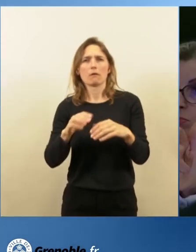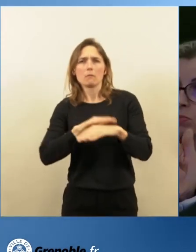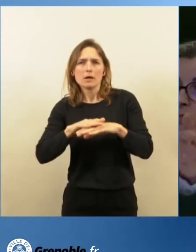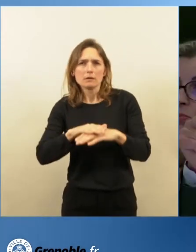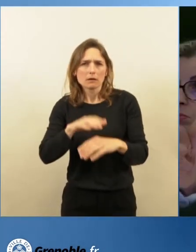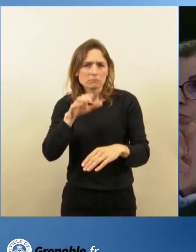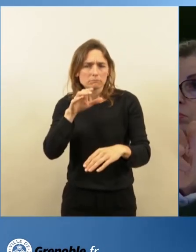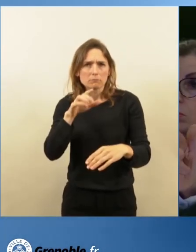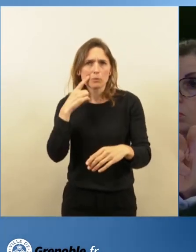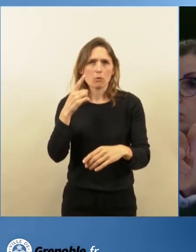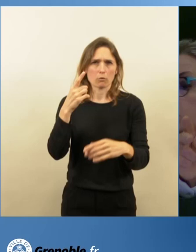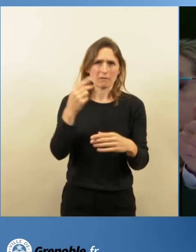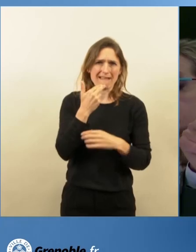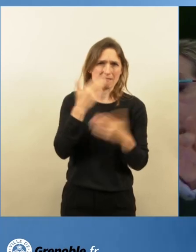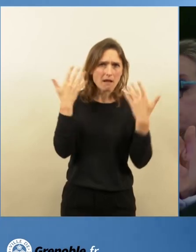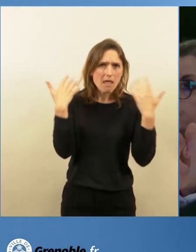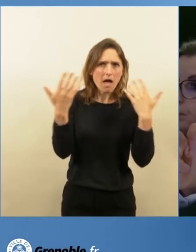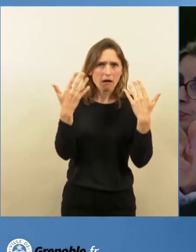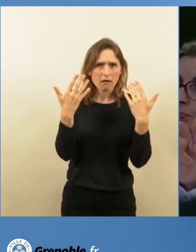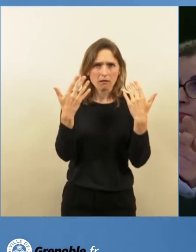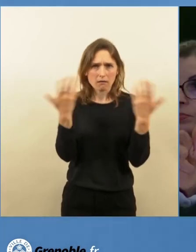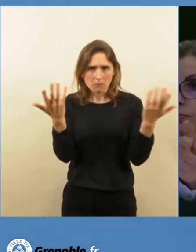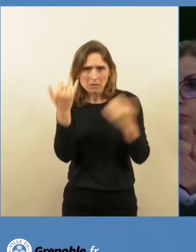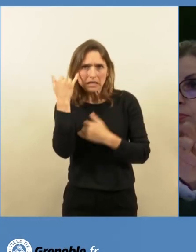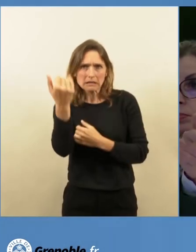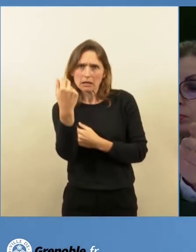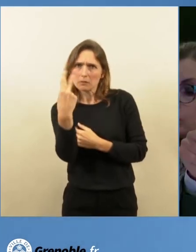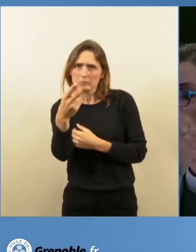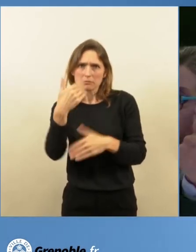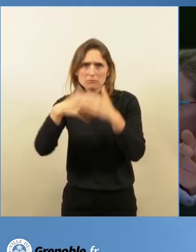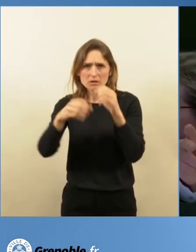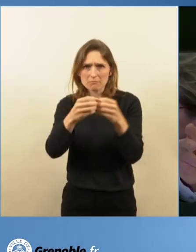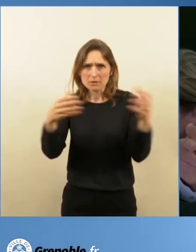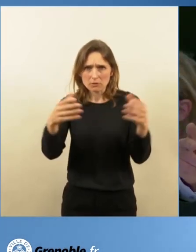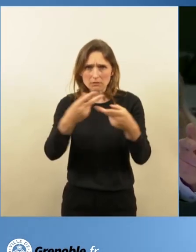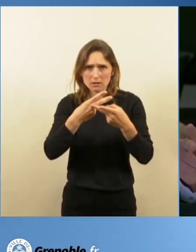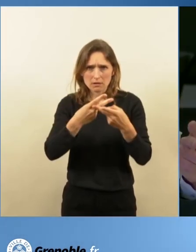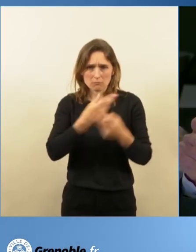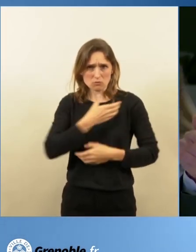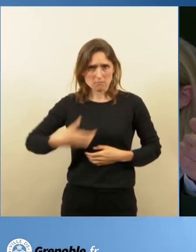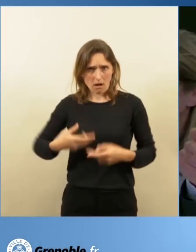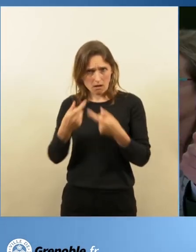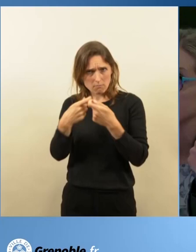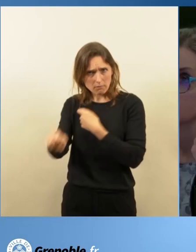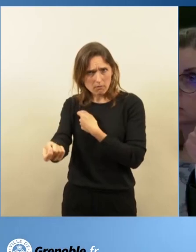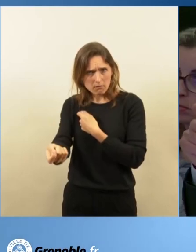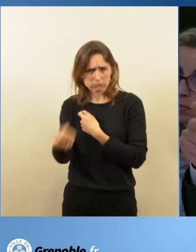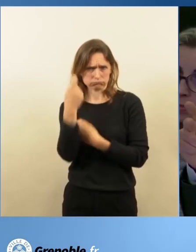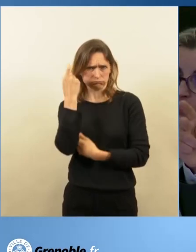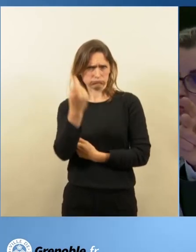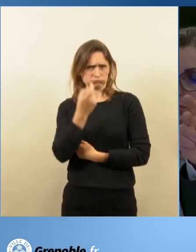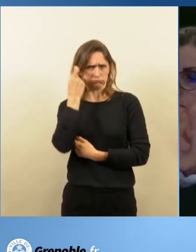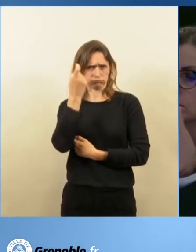etc ne correspondent pas à vos idées de la majorité municipale grenobloise on finit par se demander